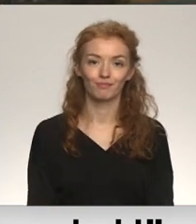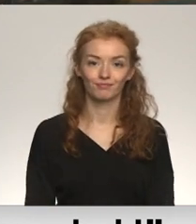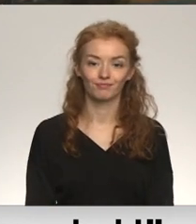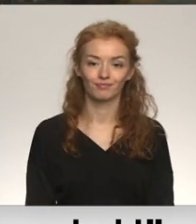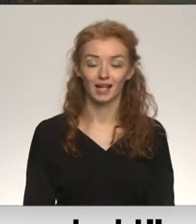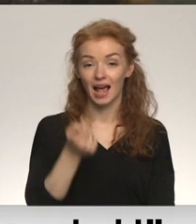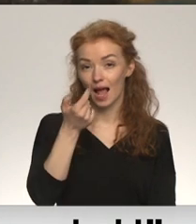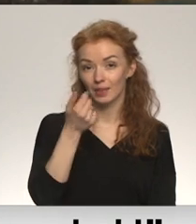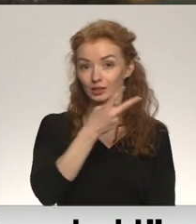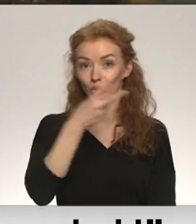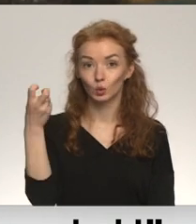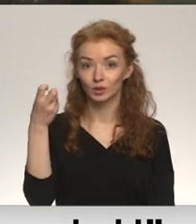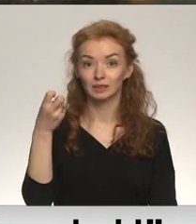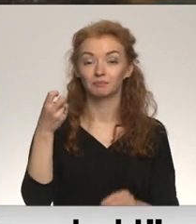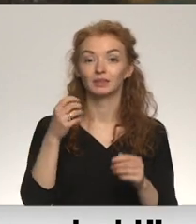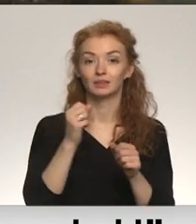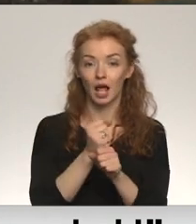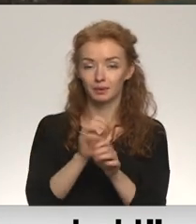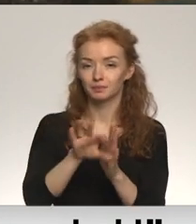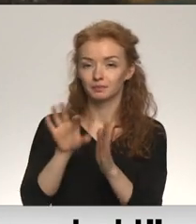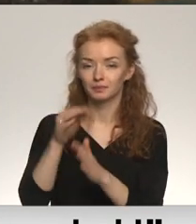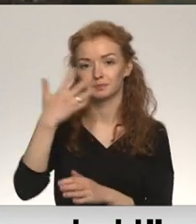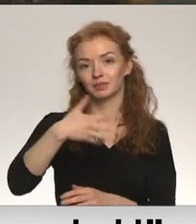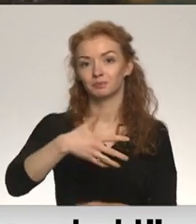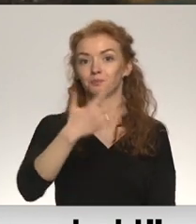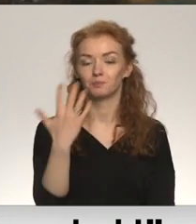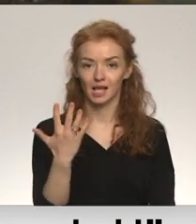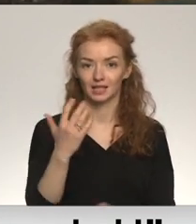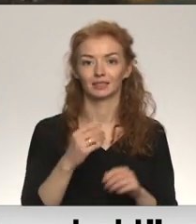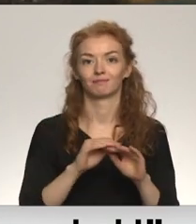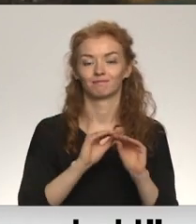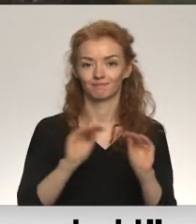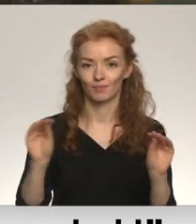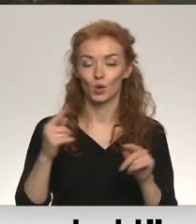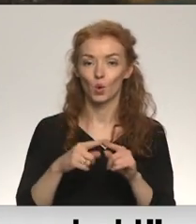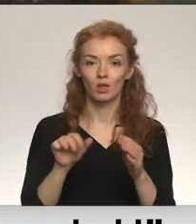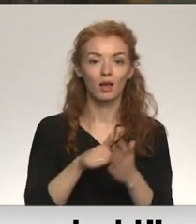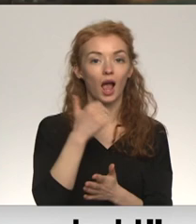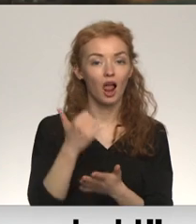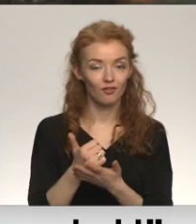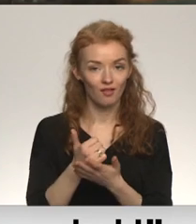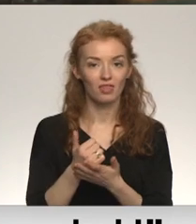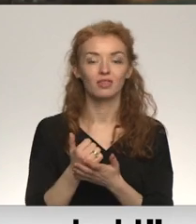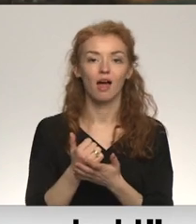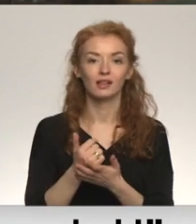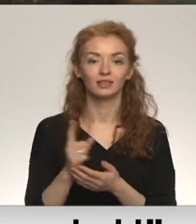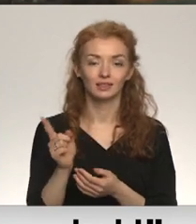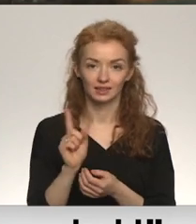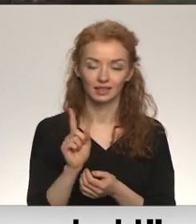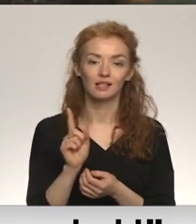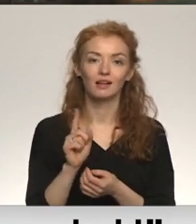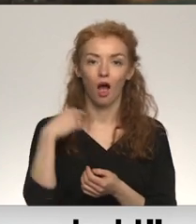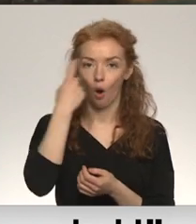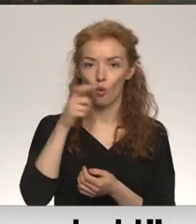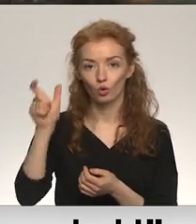No gandrīz 200 darbiem izstādē atlasīti 55, un šajā izstādē galvenais gan nesot mākslinieciskā kvalitāte, bet